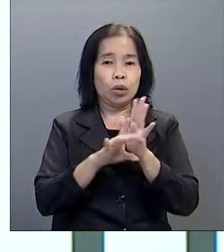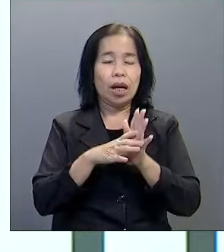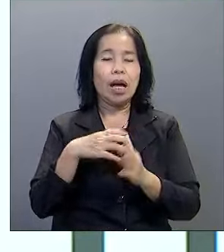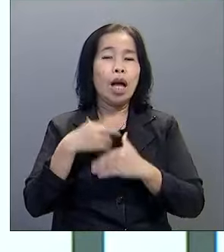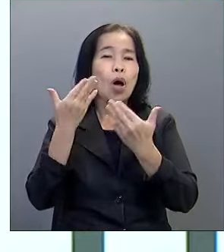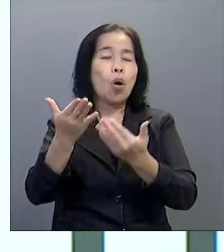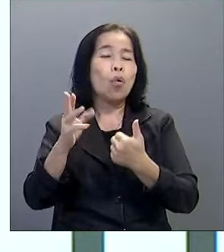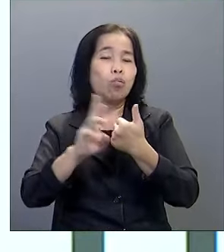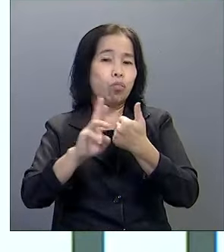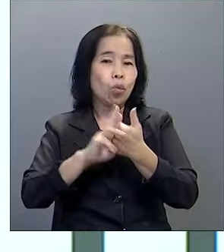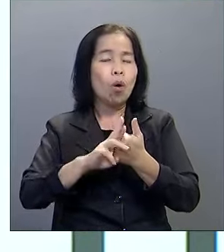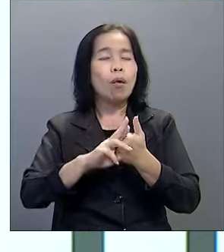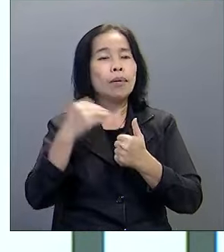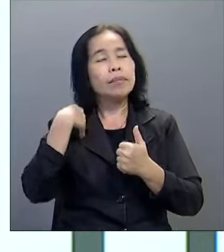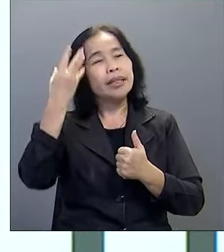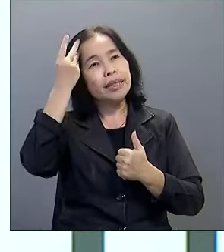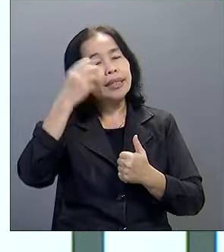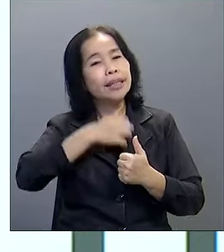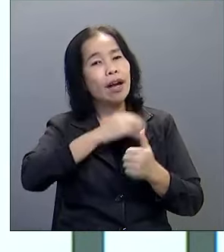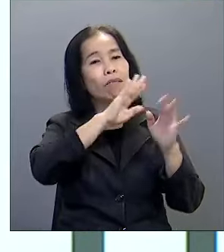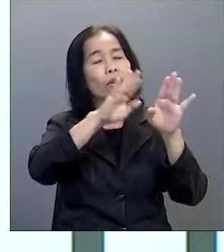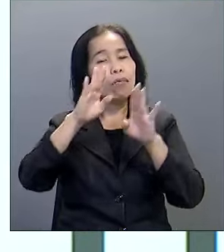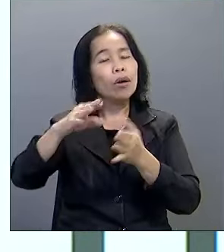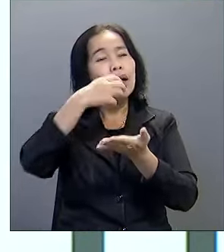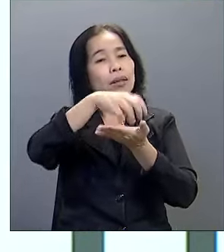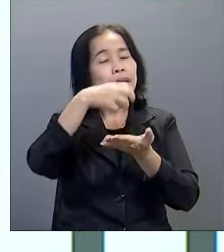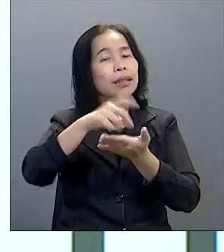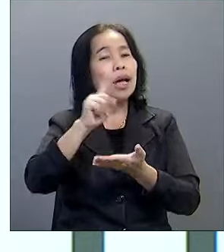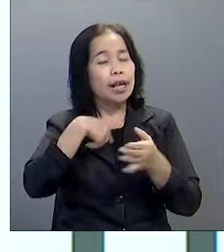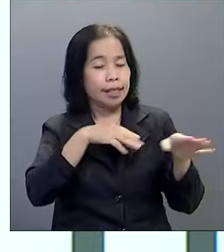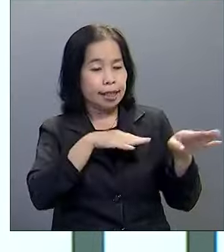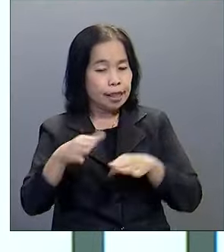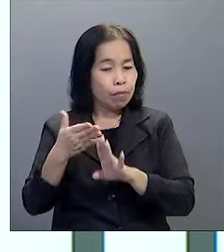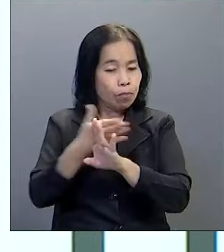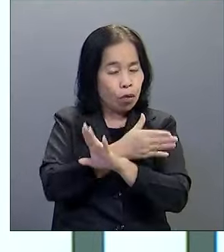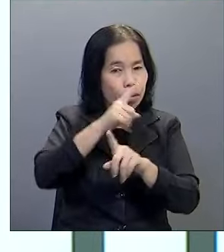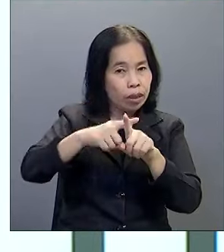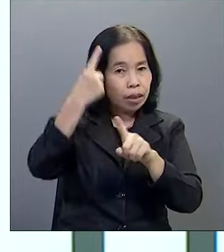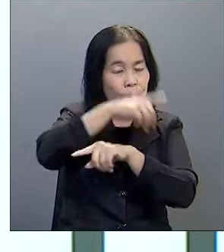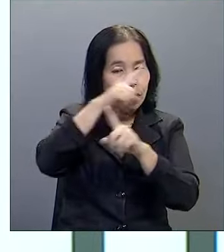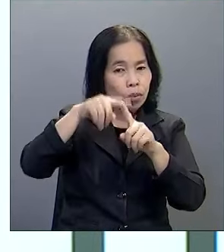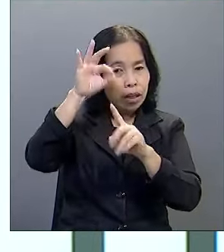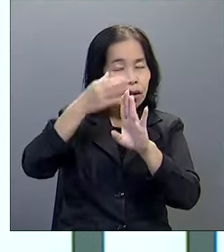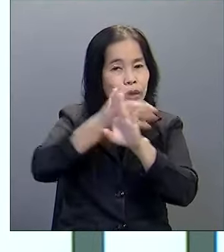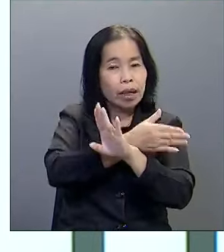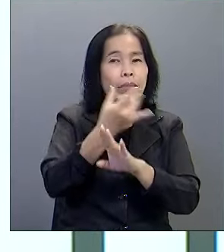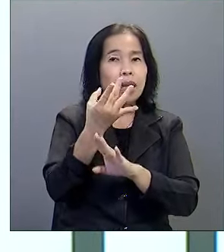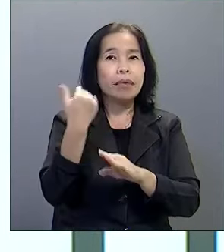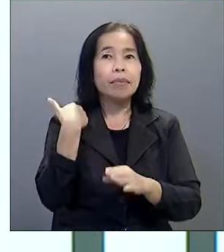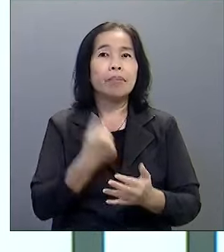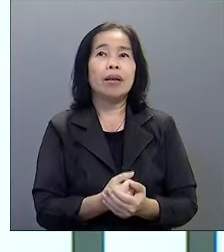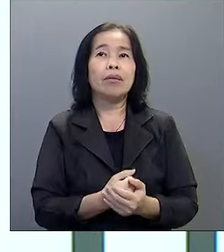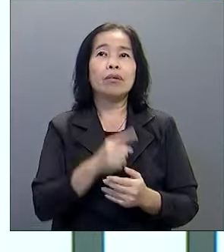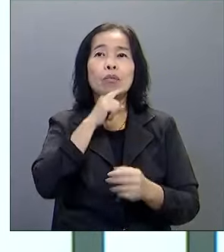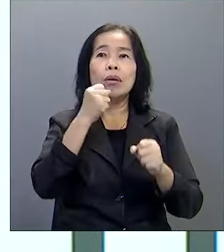พ่มกบฝากถคผชมหน่อยมีอะไรที่ต้อง เตรียมตัวก่อน วที่ 9 มัราคมม แลคผชมเองจะต้องเตรยมตวอะไรเพ่มเตหรเปล่า หอว่า แค่ถือใบ